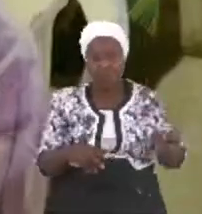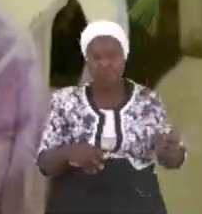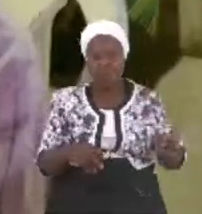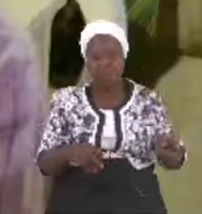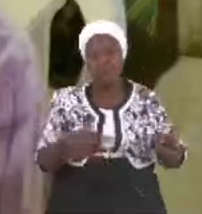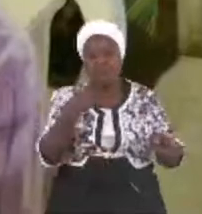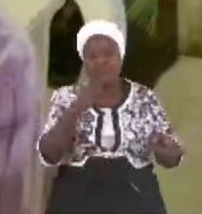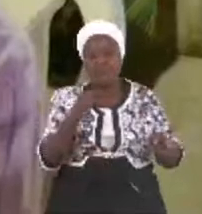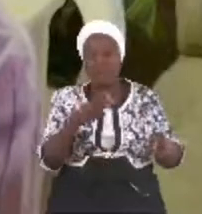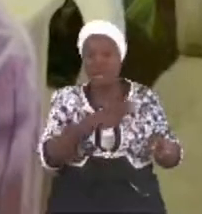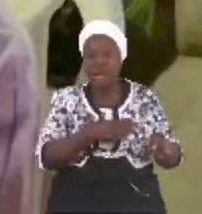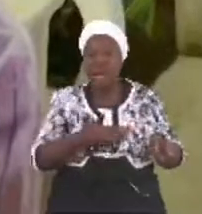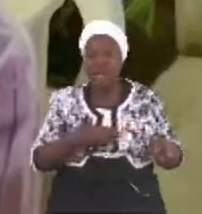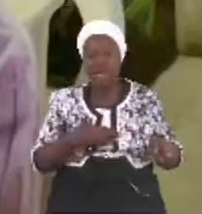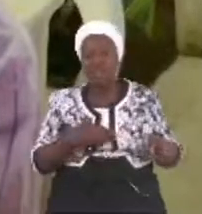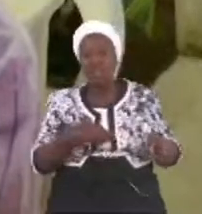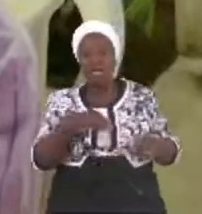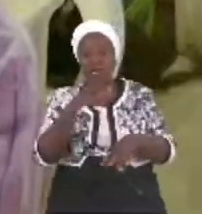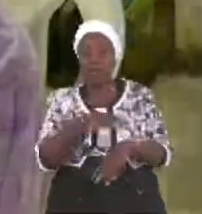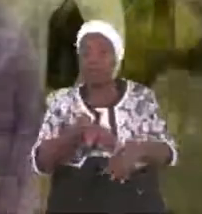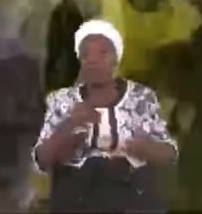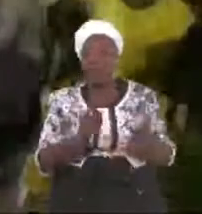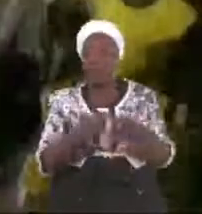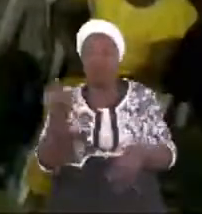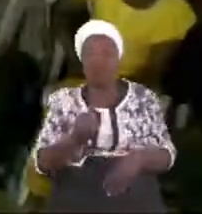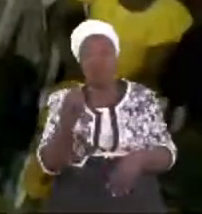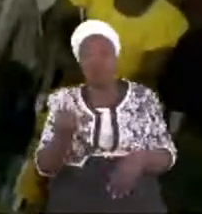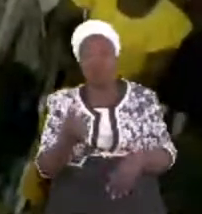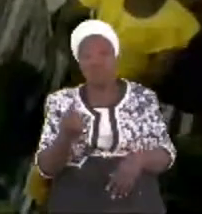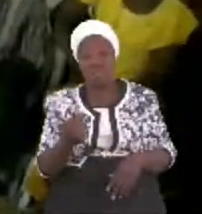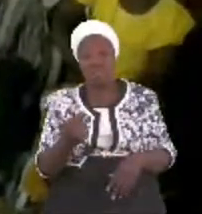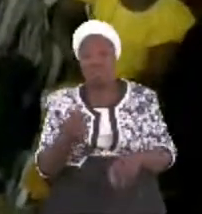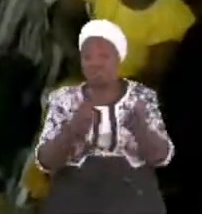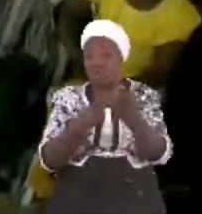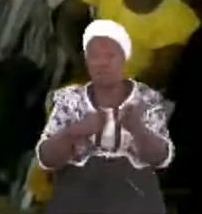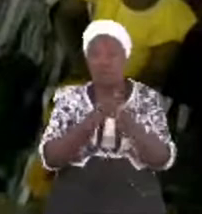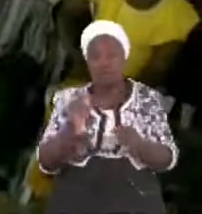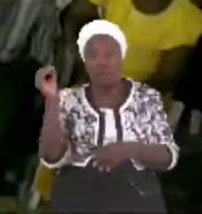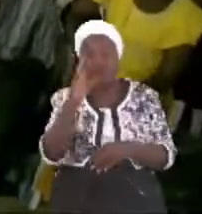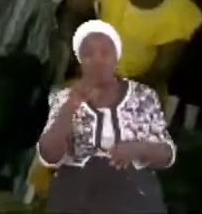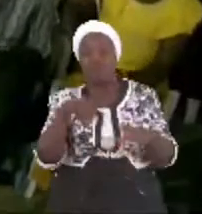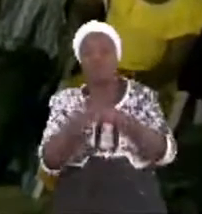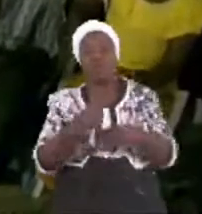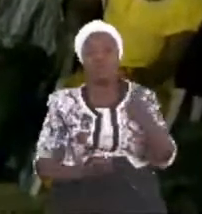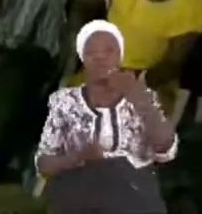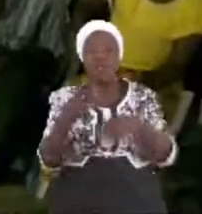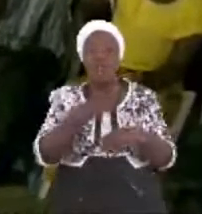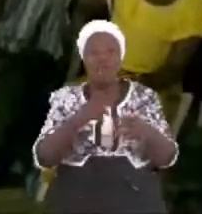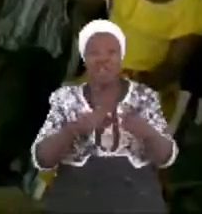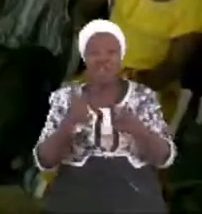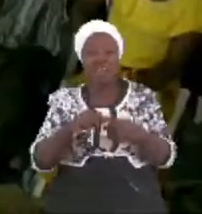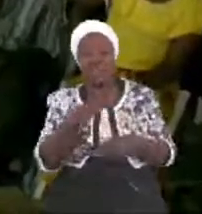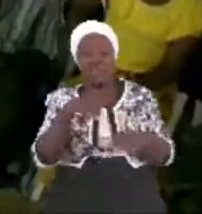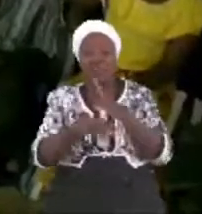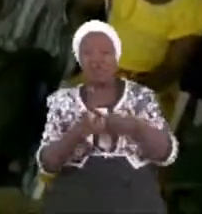Verset 22 dit, et souvent, l'Esprit l'a jeté dans le feu et dans l'eau pour le